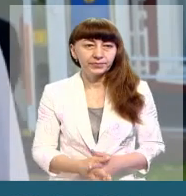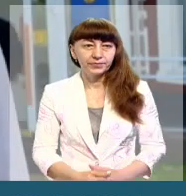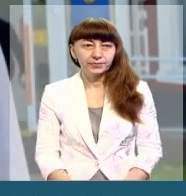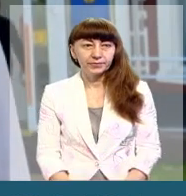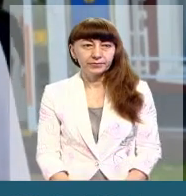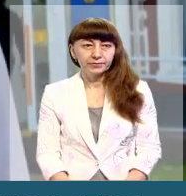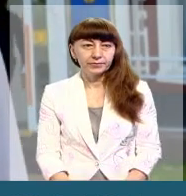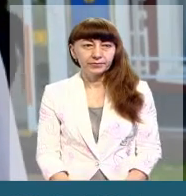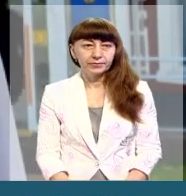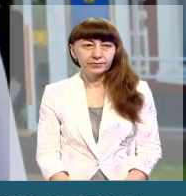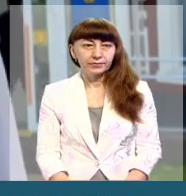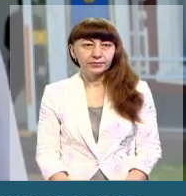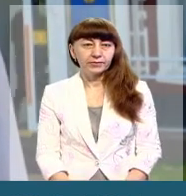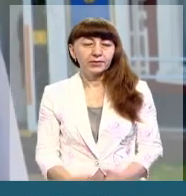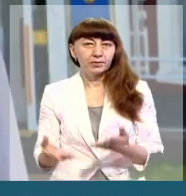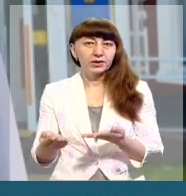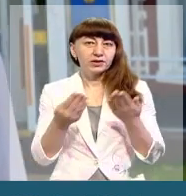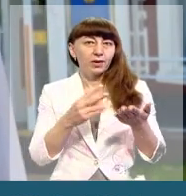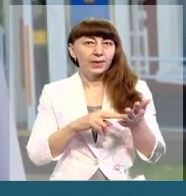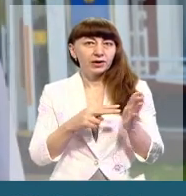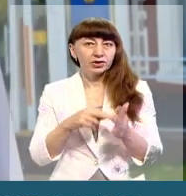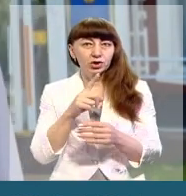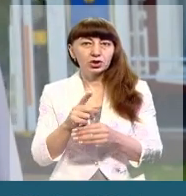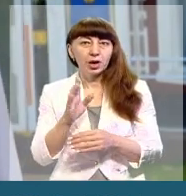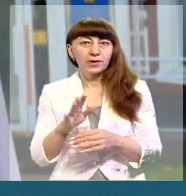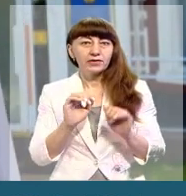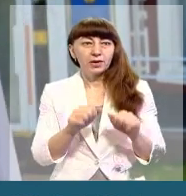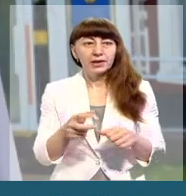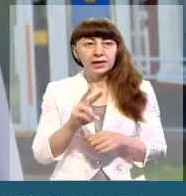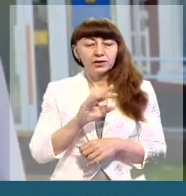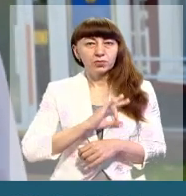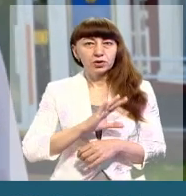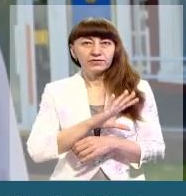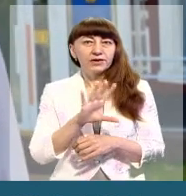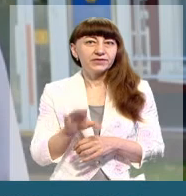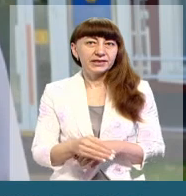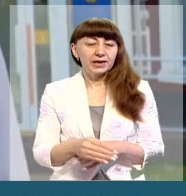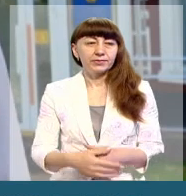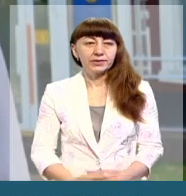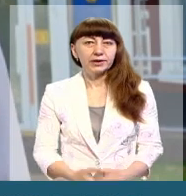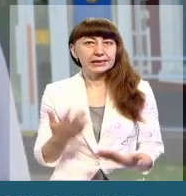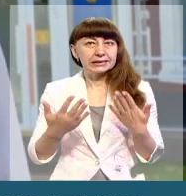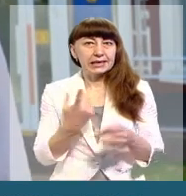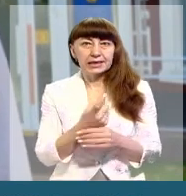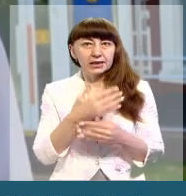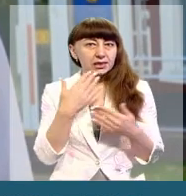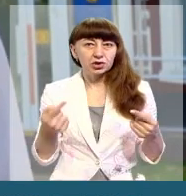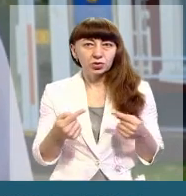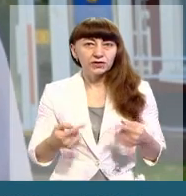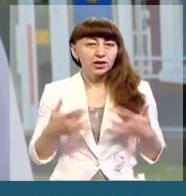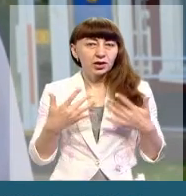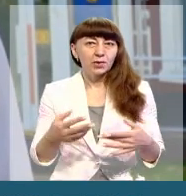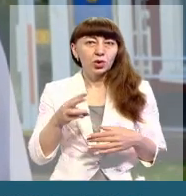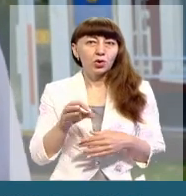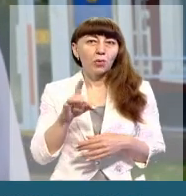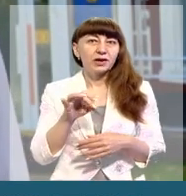болуы қажет. Бұл талапқа сай келмесе, портал автоматты түрде жоқ деген жауап қайырады. Жалпы 200 миллион теңге бөлінді, бірақ келісім шарт